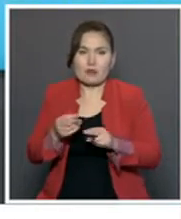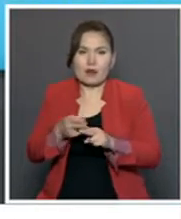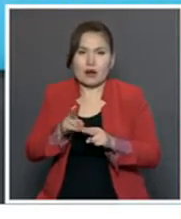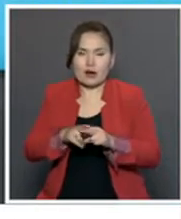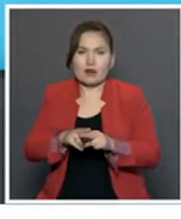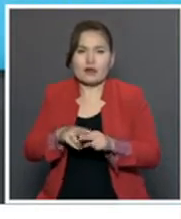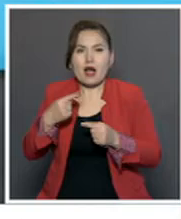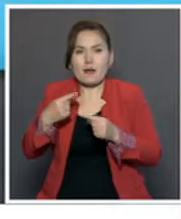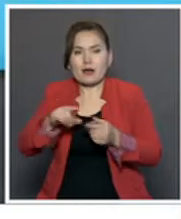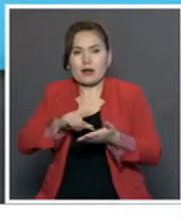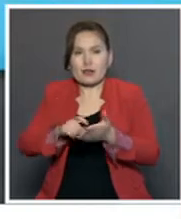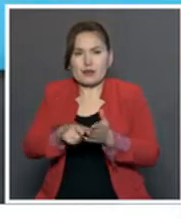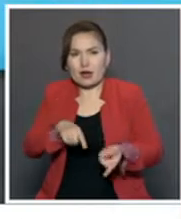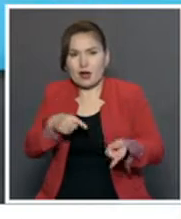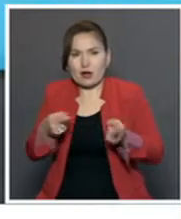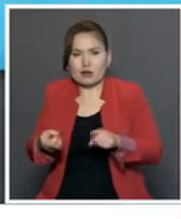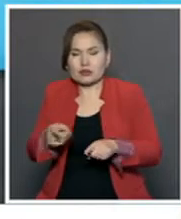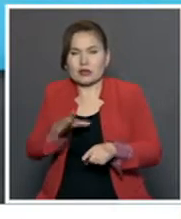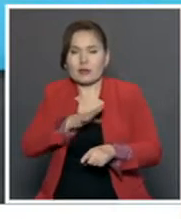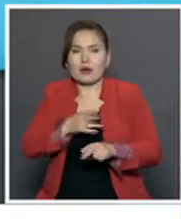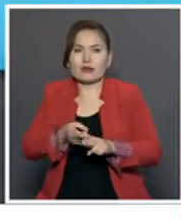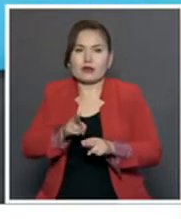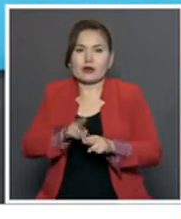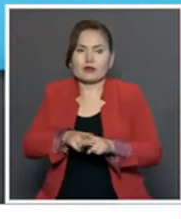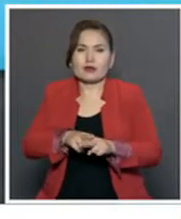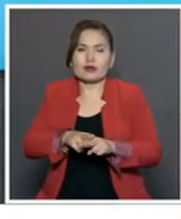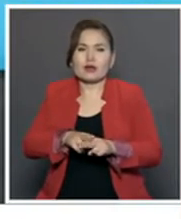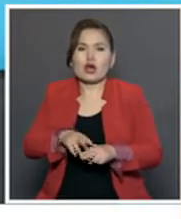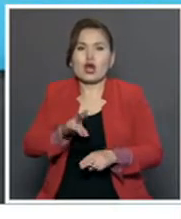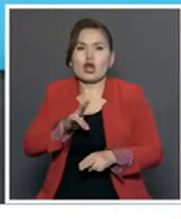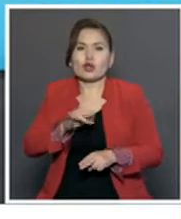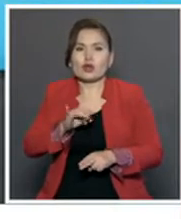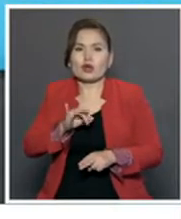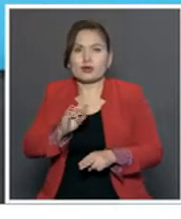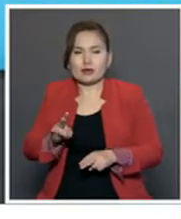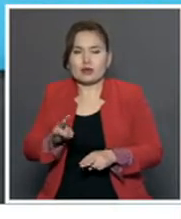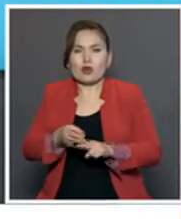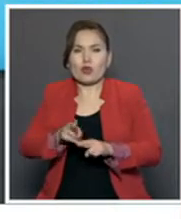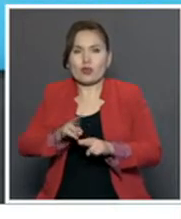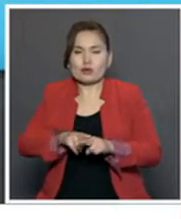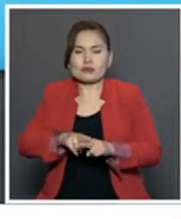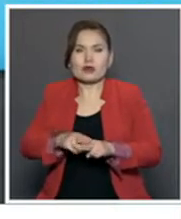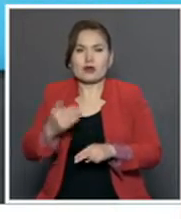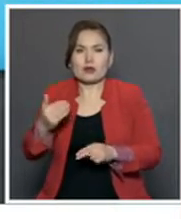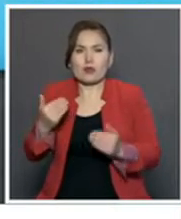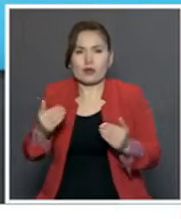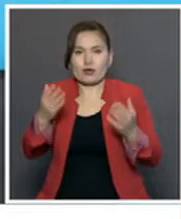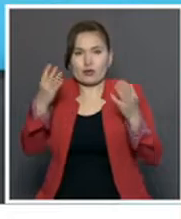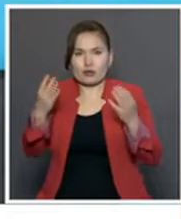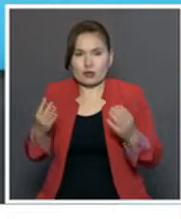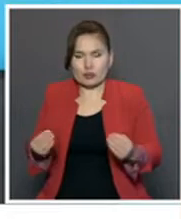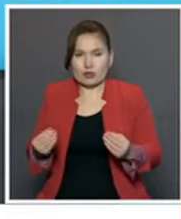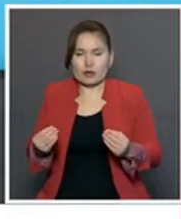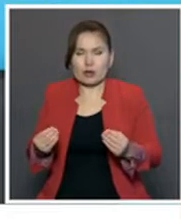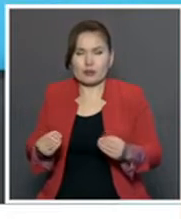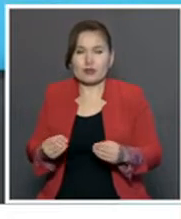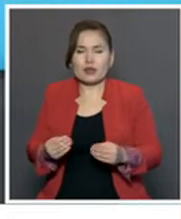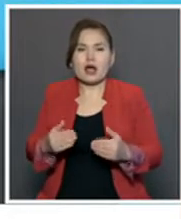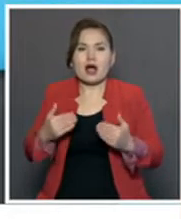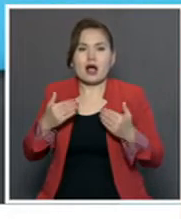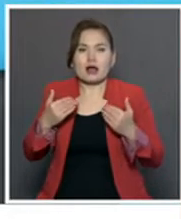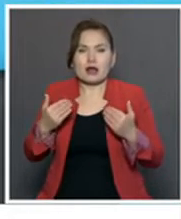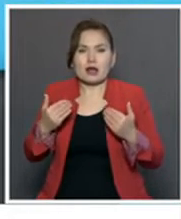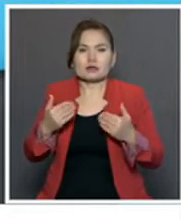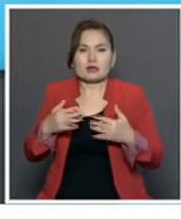бөлімге ауыстырылды. А Қалмырзаев Нұреддин осы бүгінгі күнгі жан сақтау